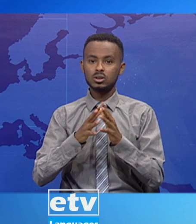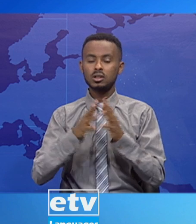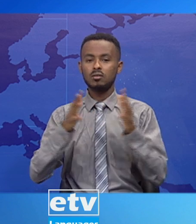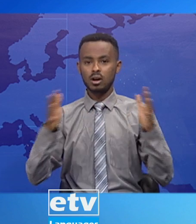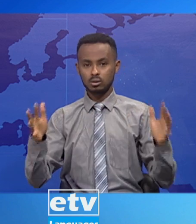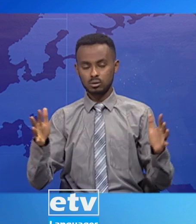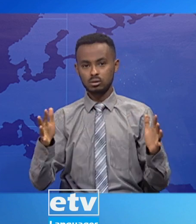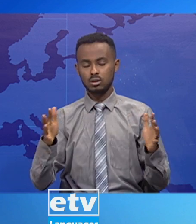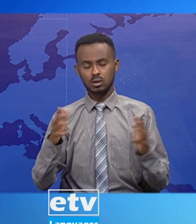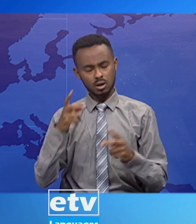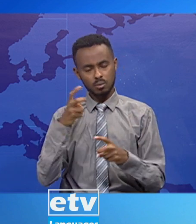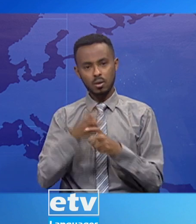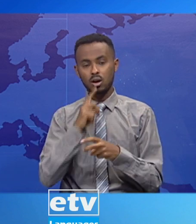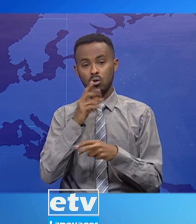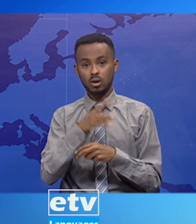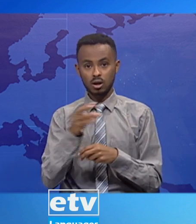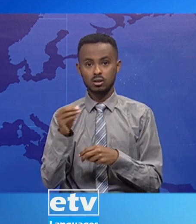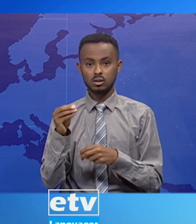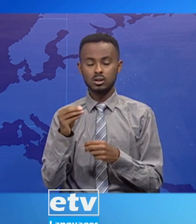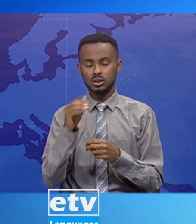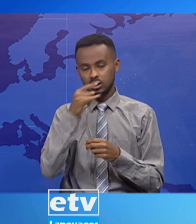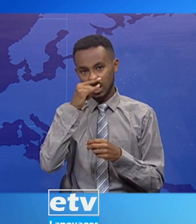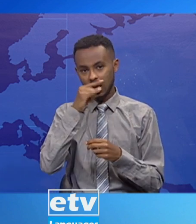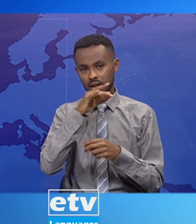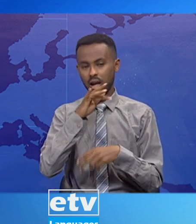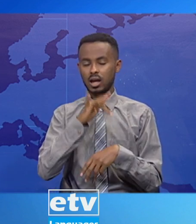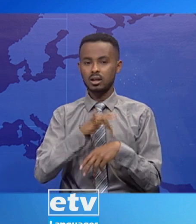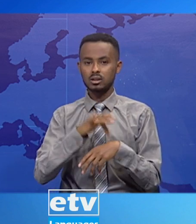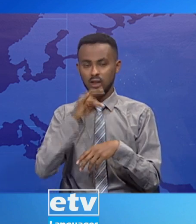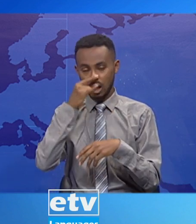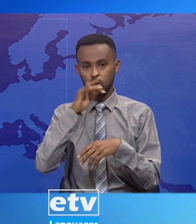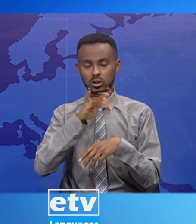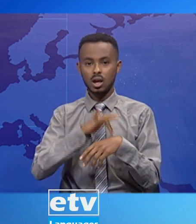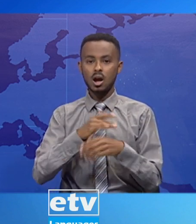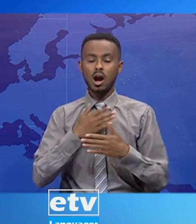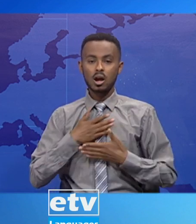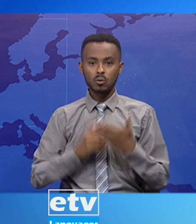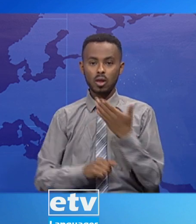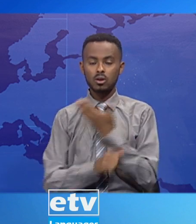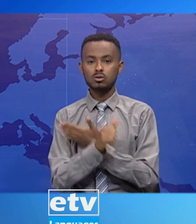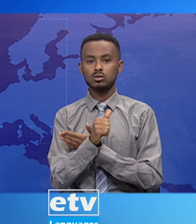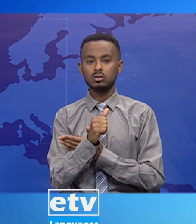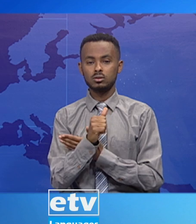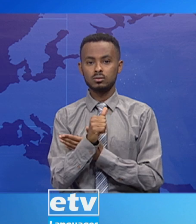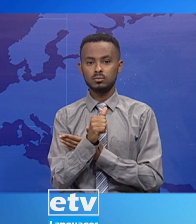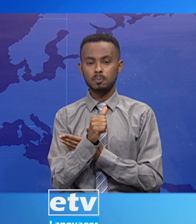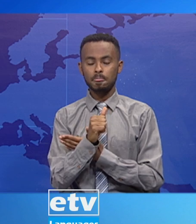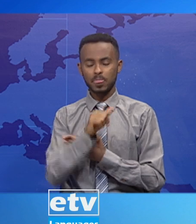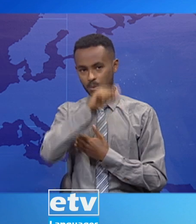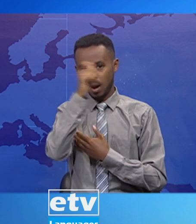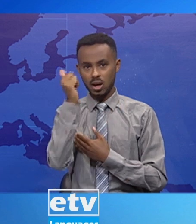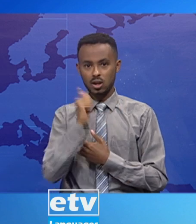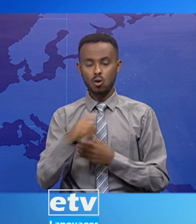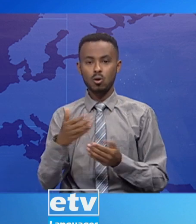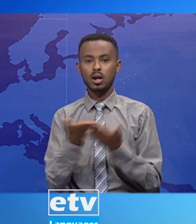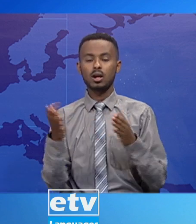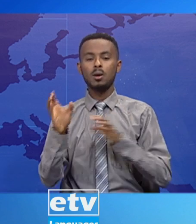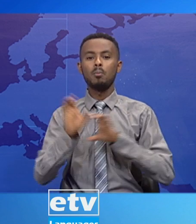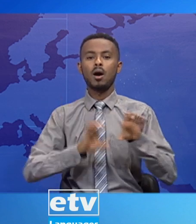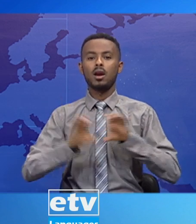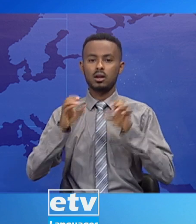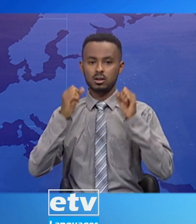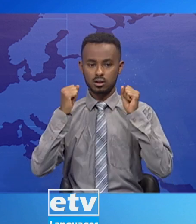በጣም ከባድ ነውና ህፃናቶች ላይ አካል ጉዳተኞች ማንኛውንም ነገር